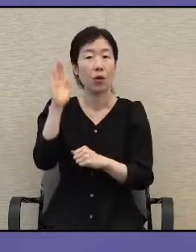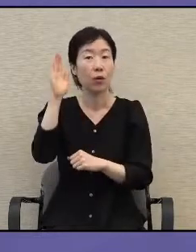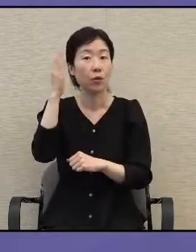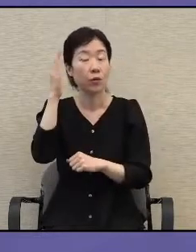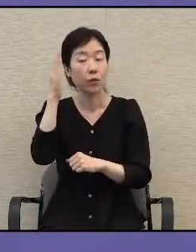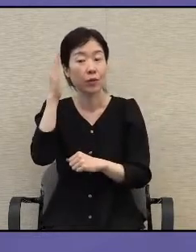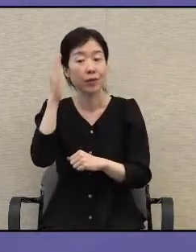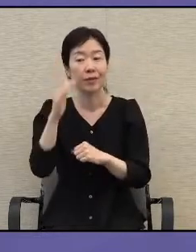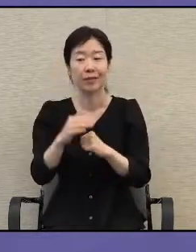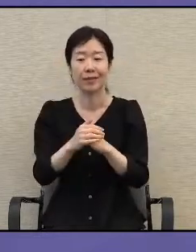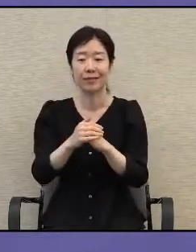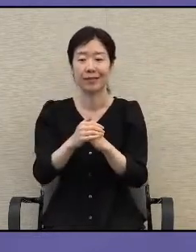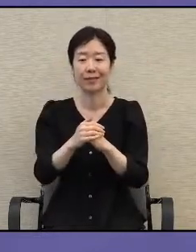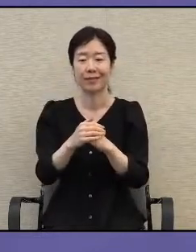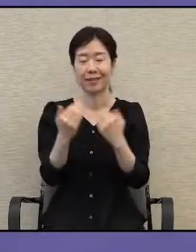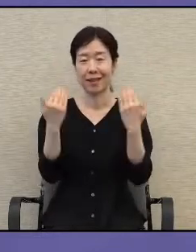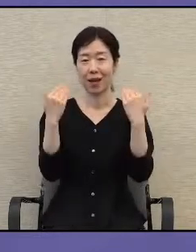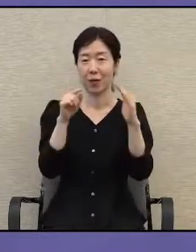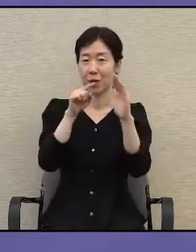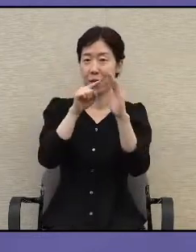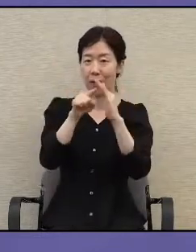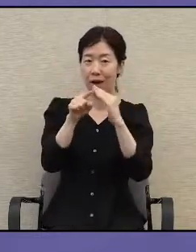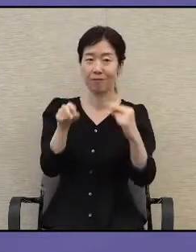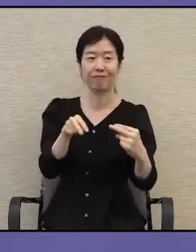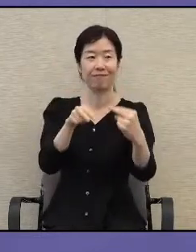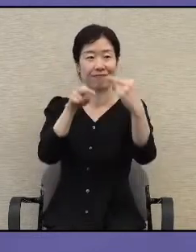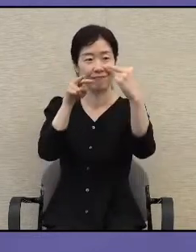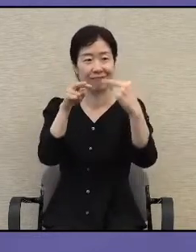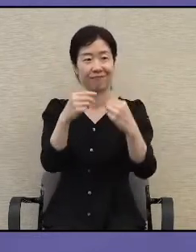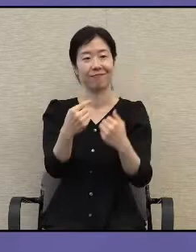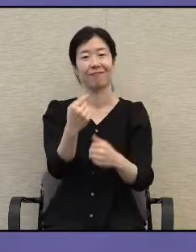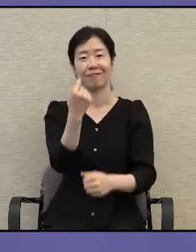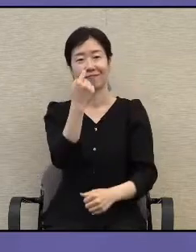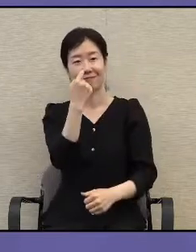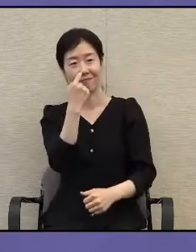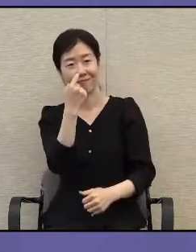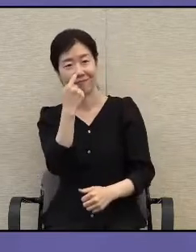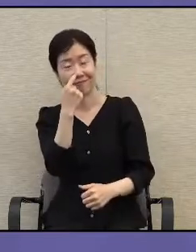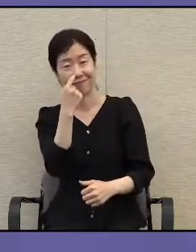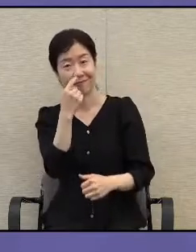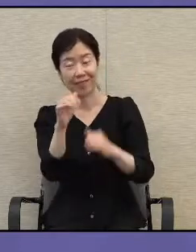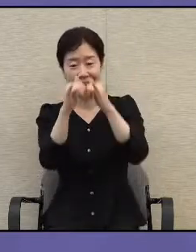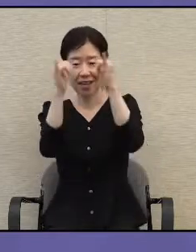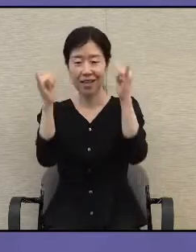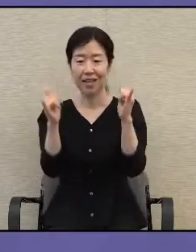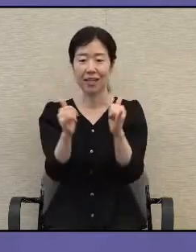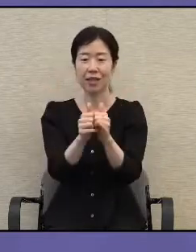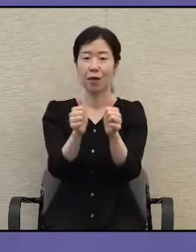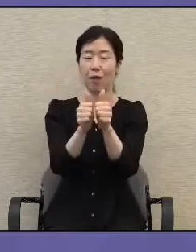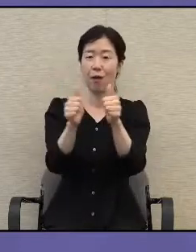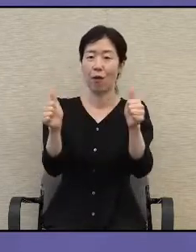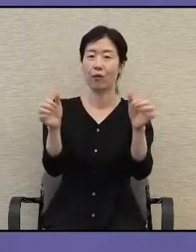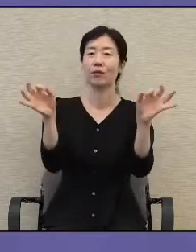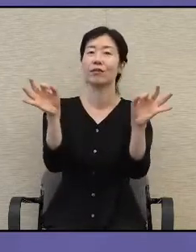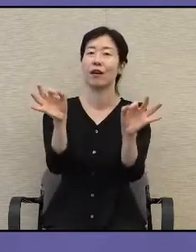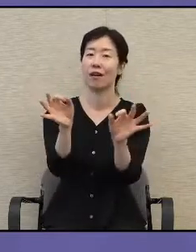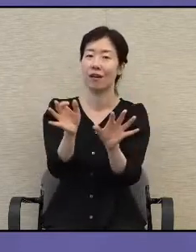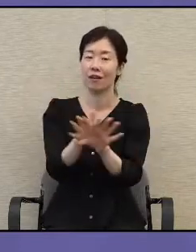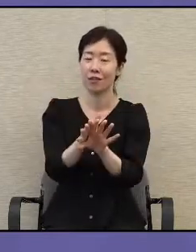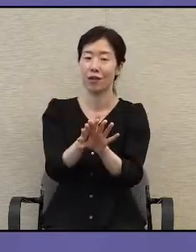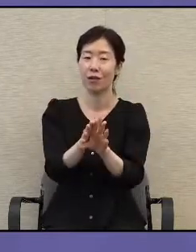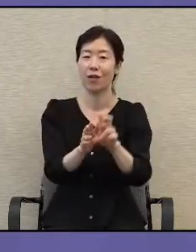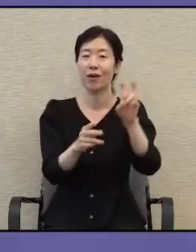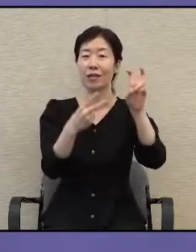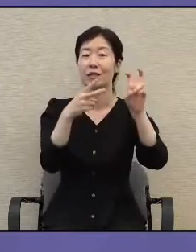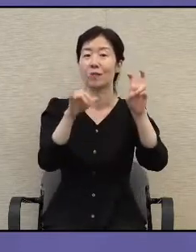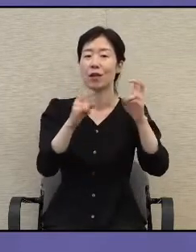이제 대학이 대면 강의를 전면 실시하고 하면서 또 사회적 거리두기도 많이 완화되고 이런 추세에서 점점